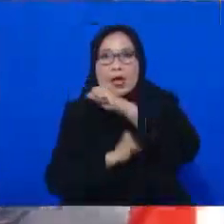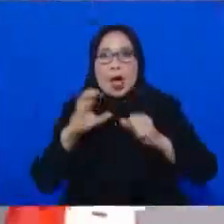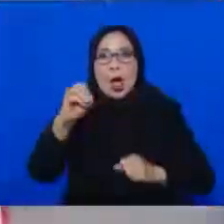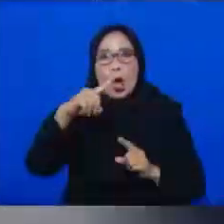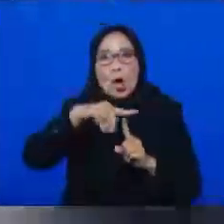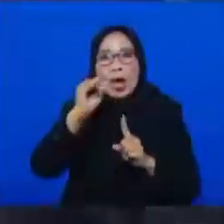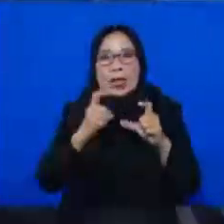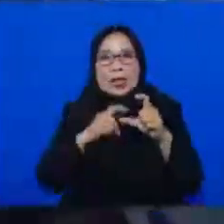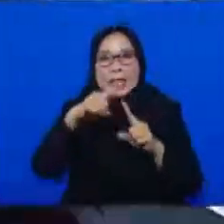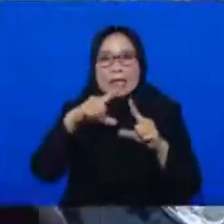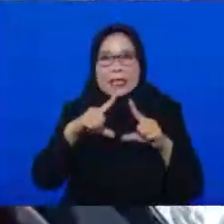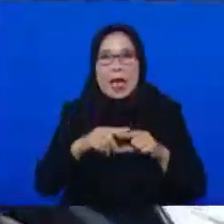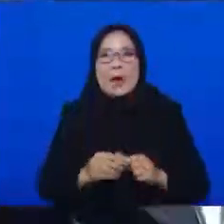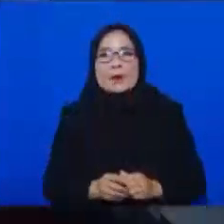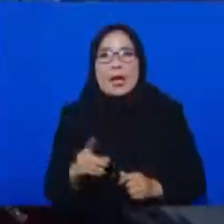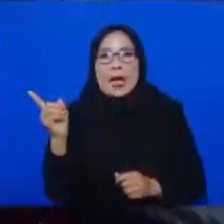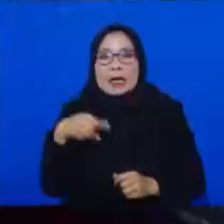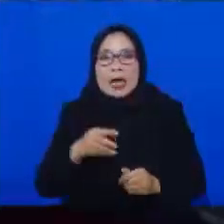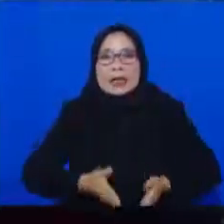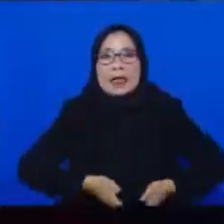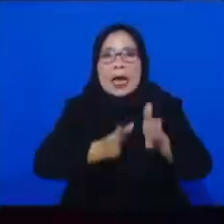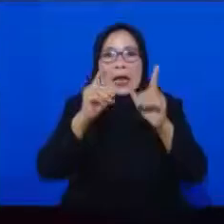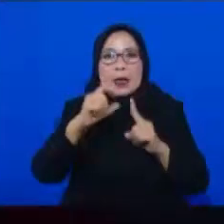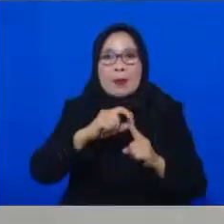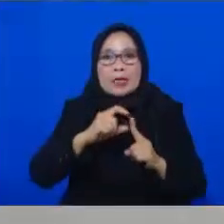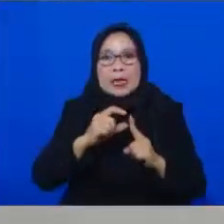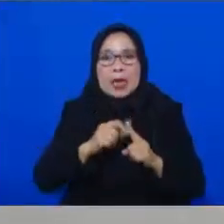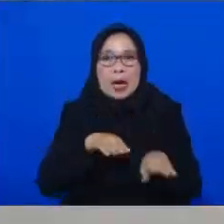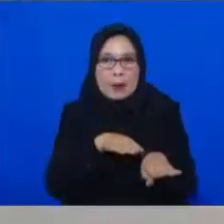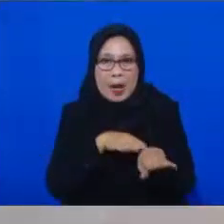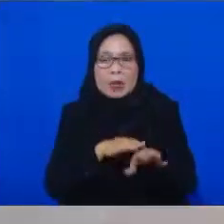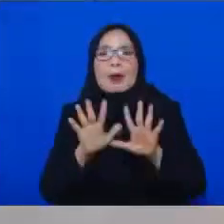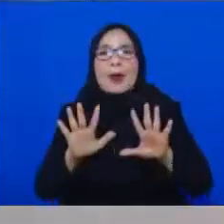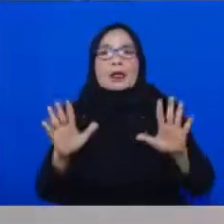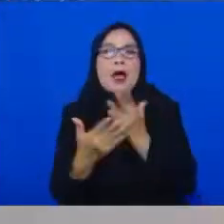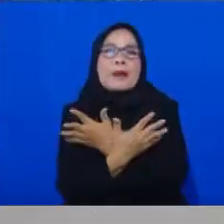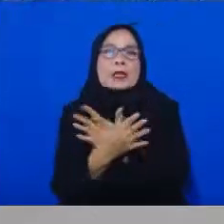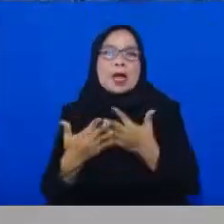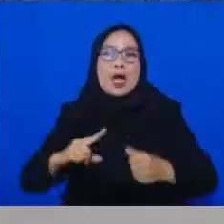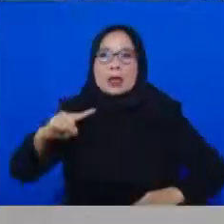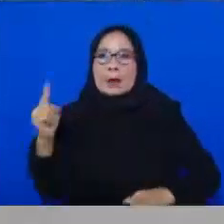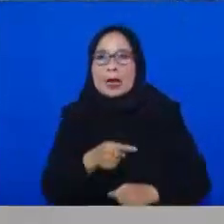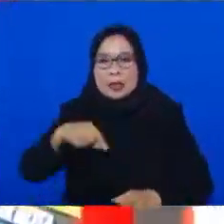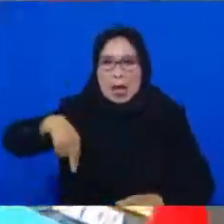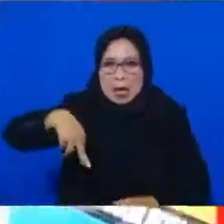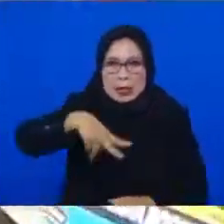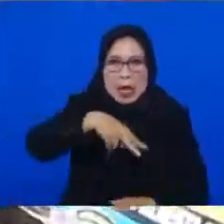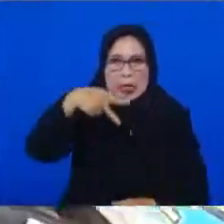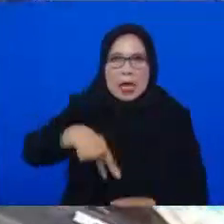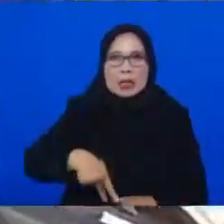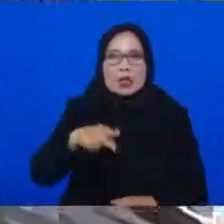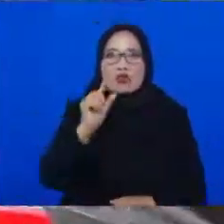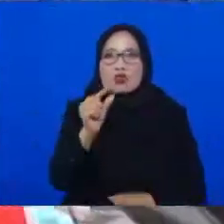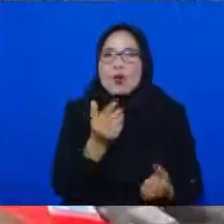Ribuan kendaraan dari arah Jalan Pajajaran terjebak kemacetan. Akibatnya banyak warga yang terpaksa berjalan kaki untuk mengantar anaknya